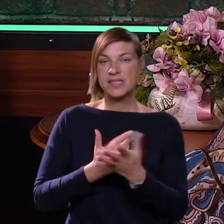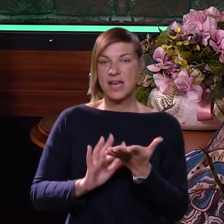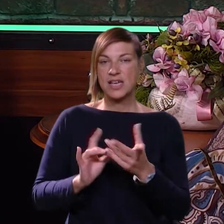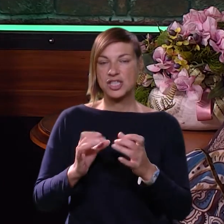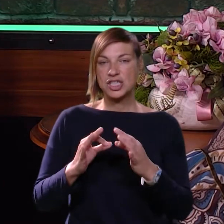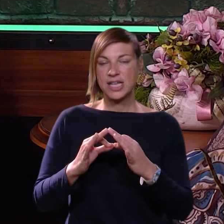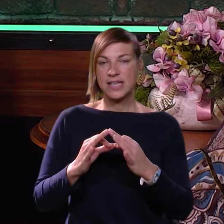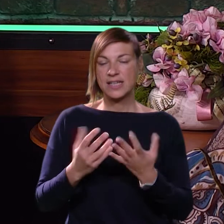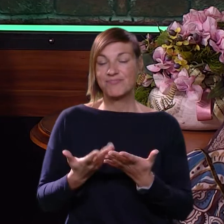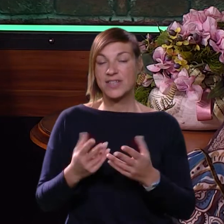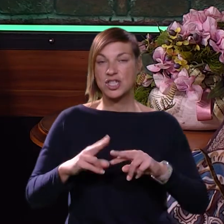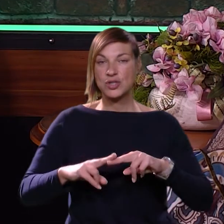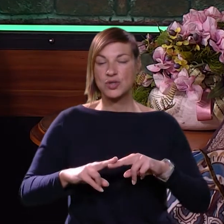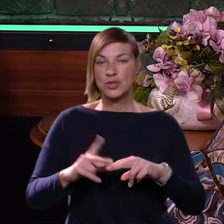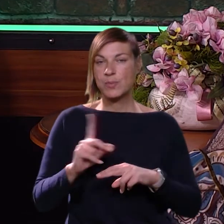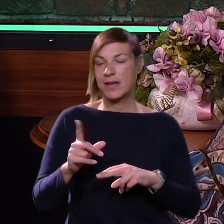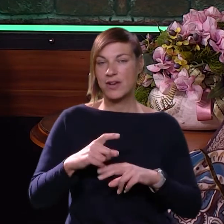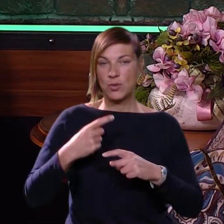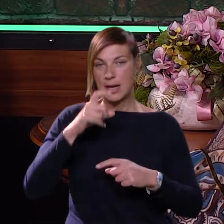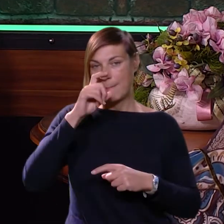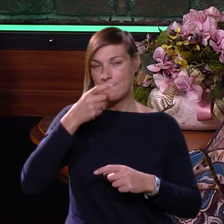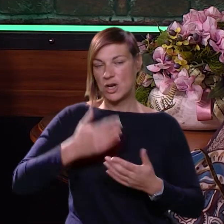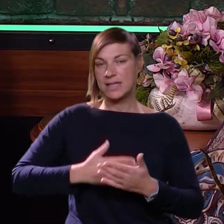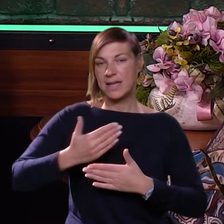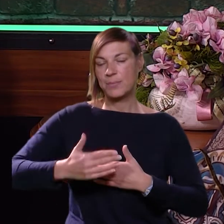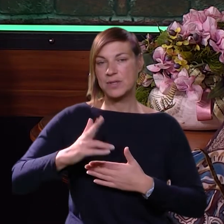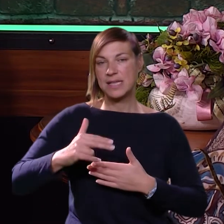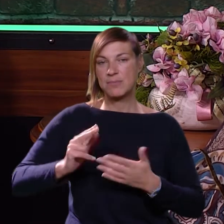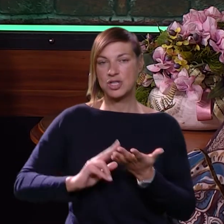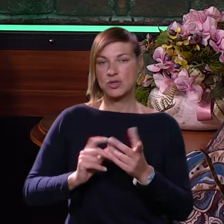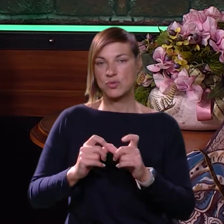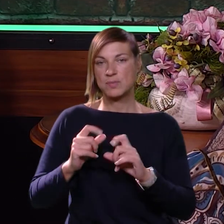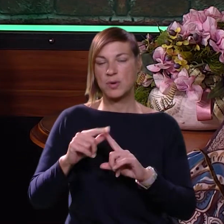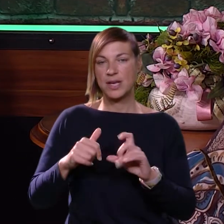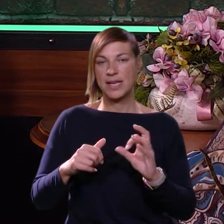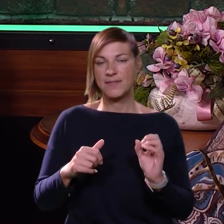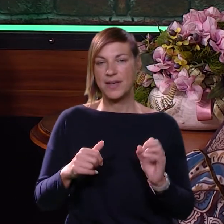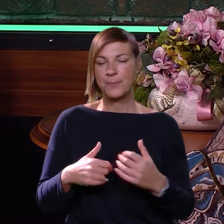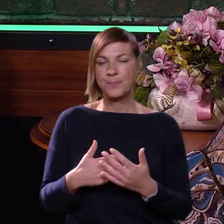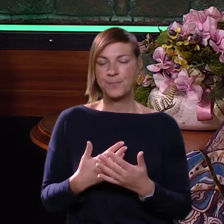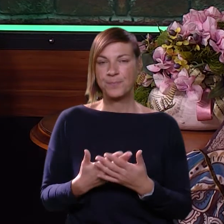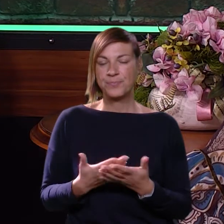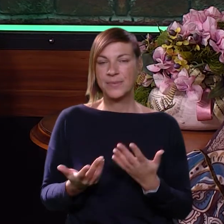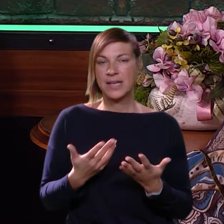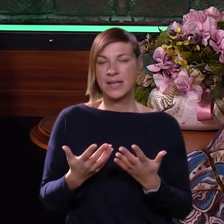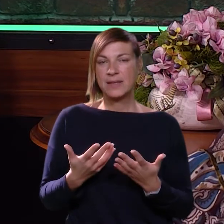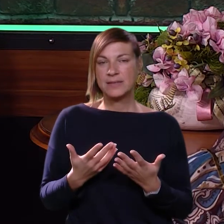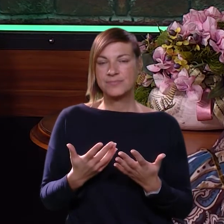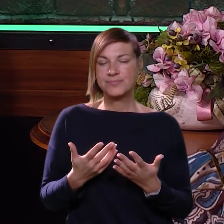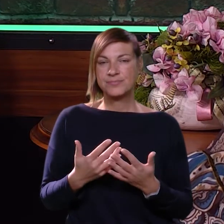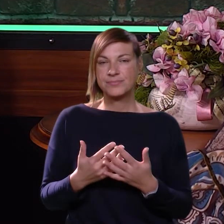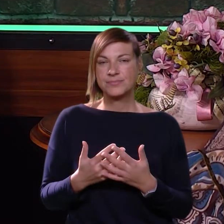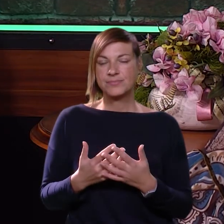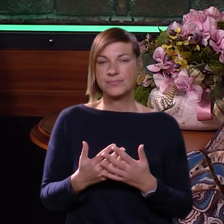zračenje je nešto što u pravilu ne boli, tek poslije imaš nekakve, to je u stvari možda...